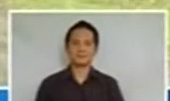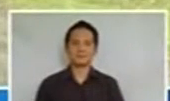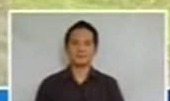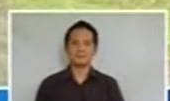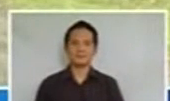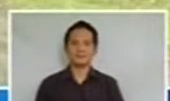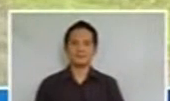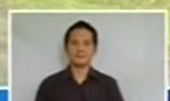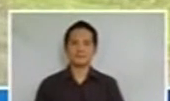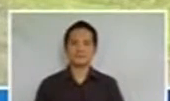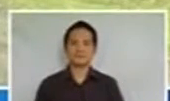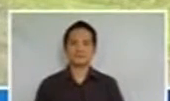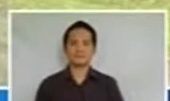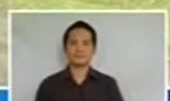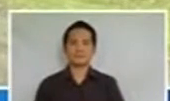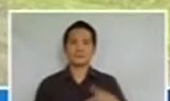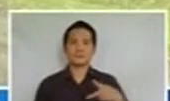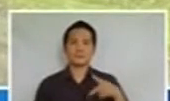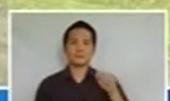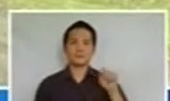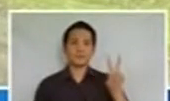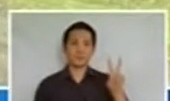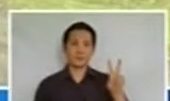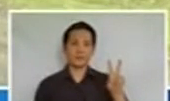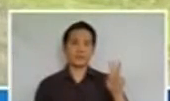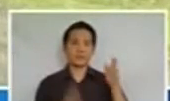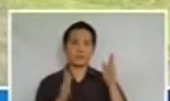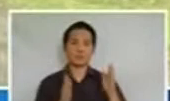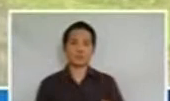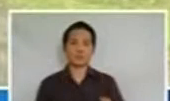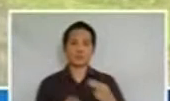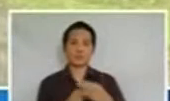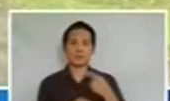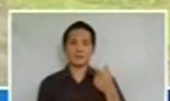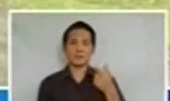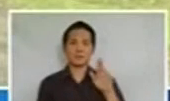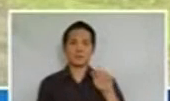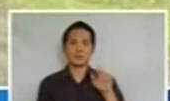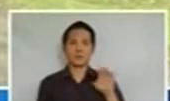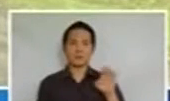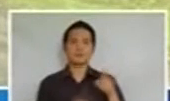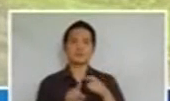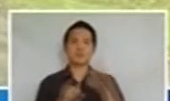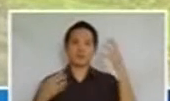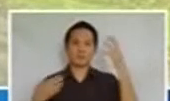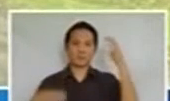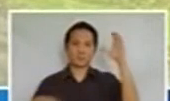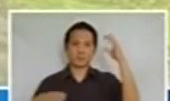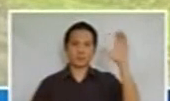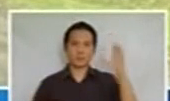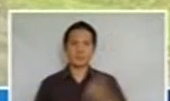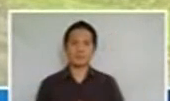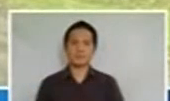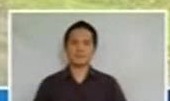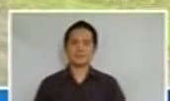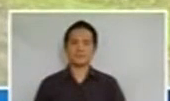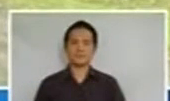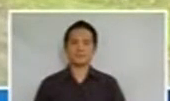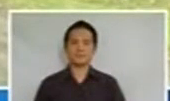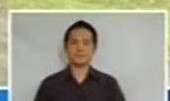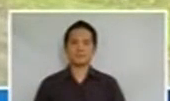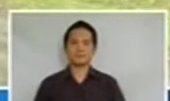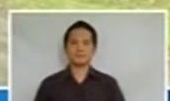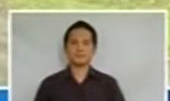na pandemya ang kanilang kabuhayan. Kaya naman sa 9th na taon na pagdiriwang ng Community Relations Service Month